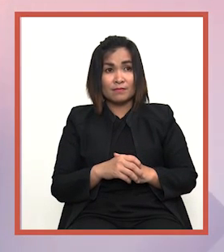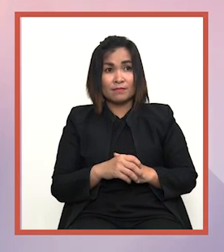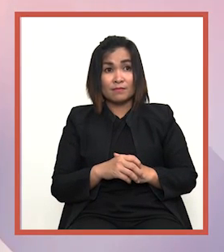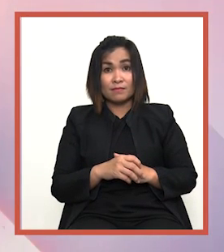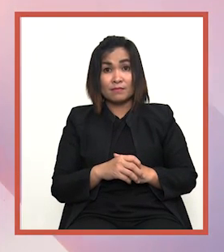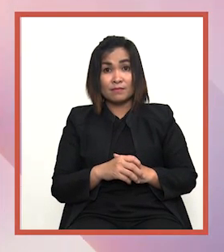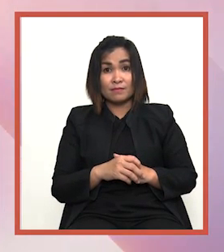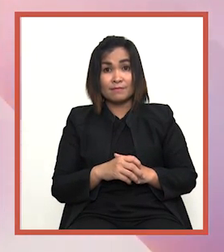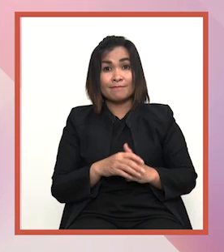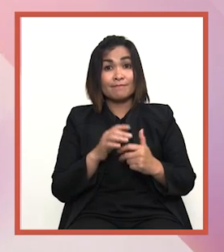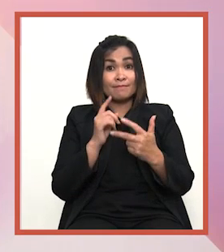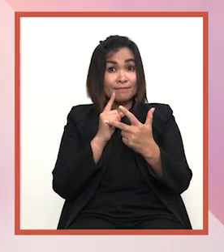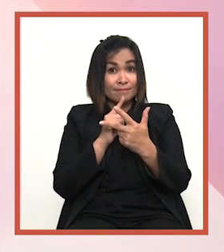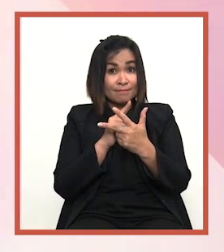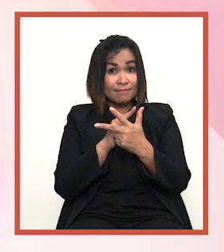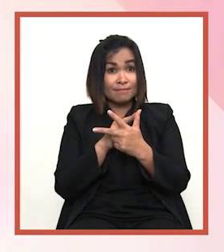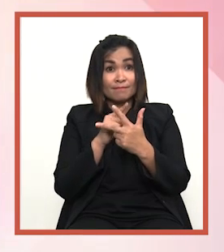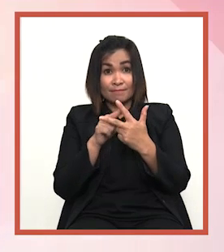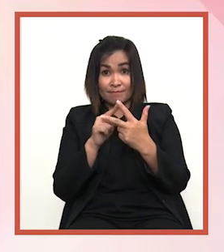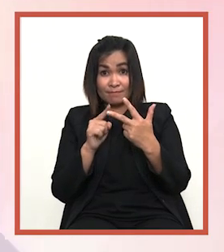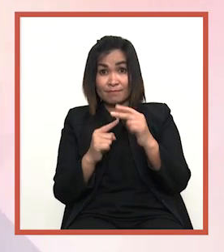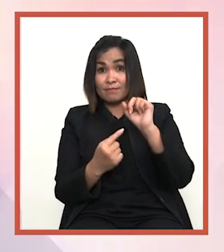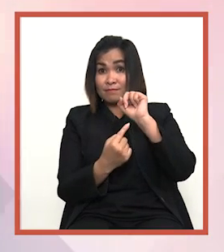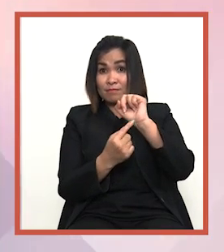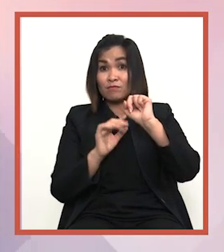สัญลักษณ์ของโวลต์มิเตอร์นะครับ